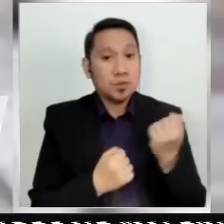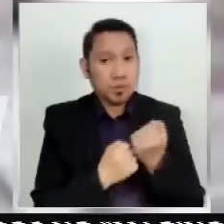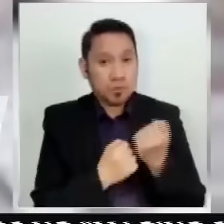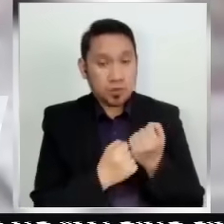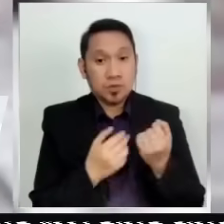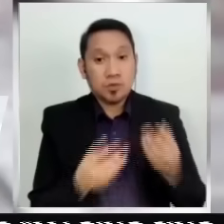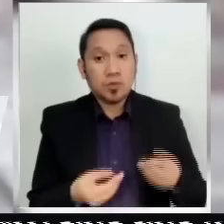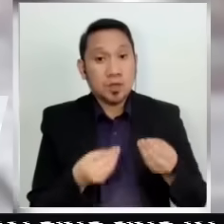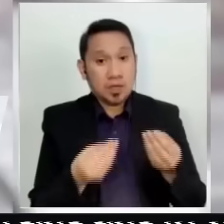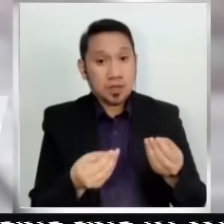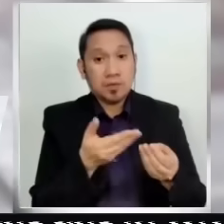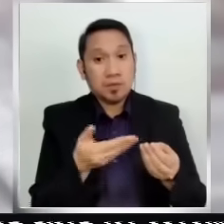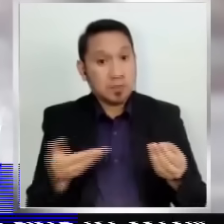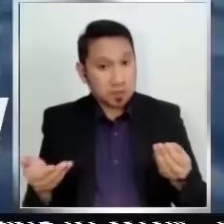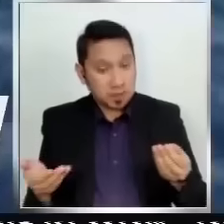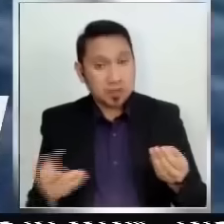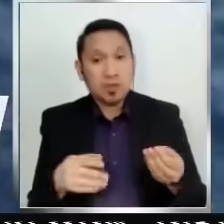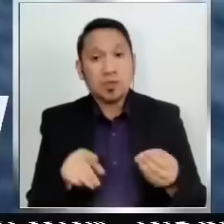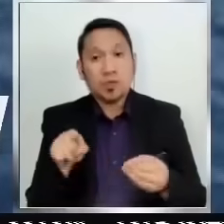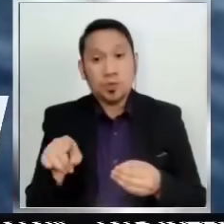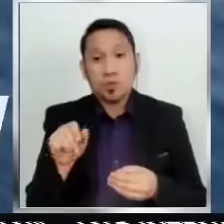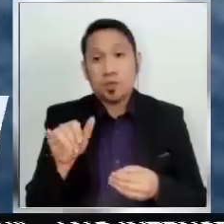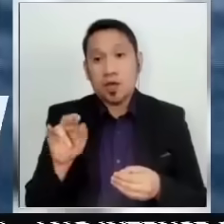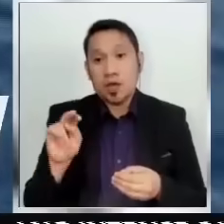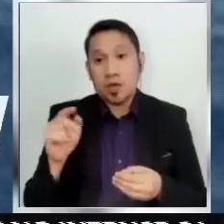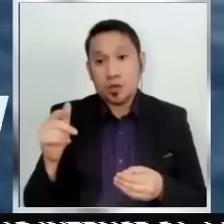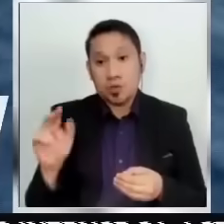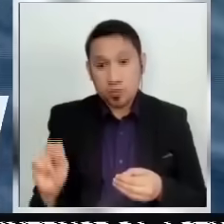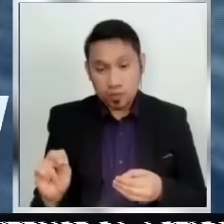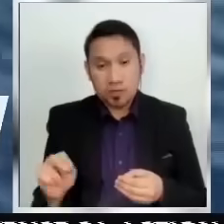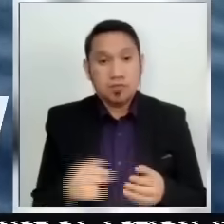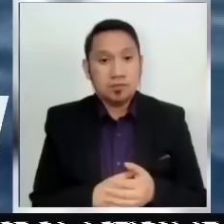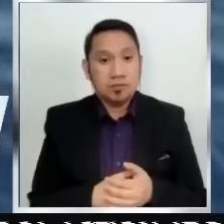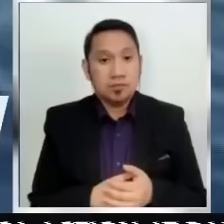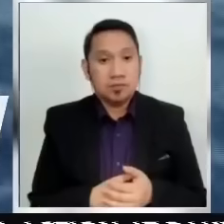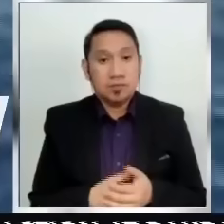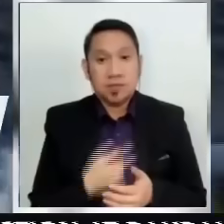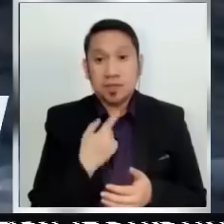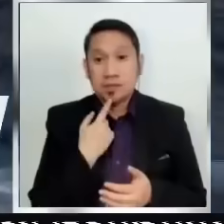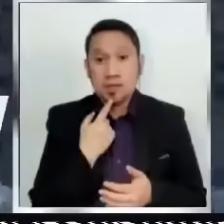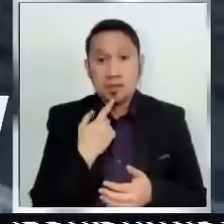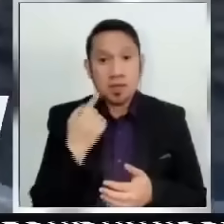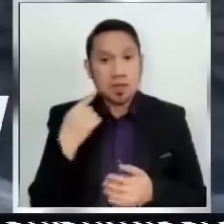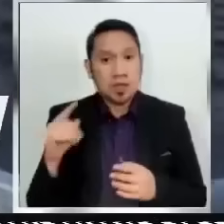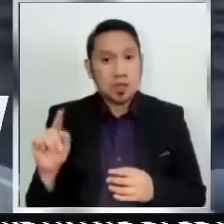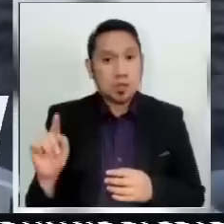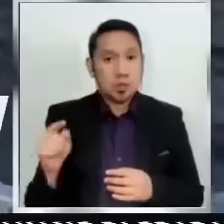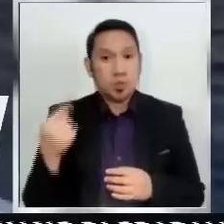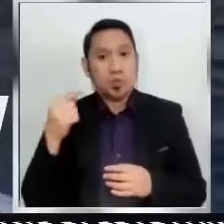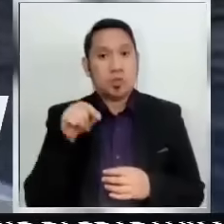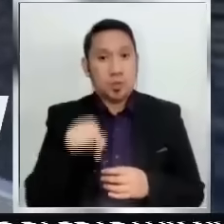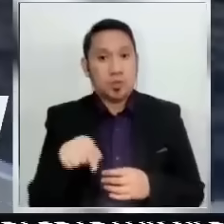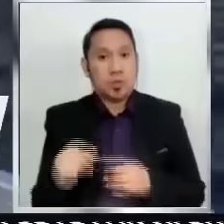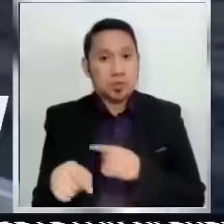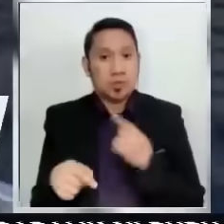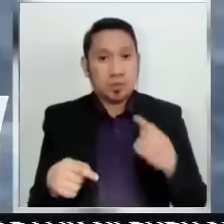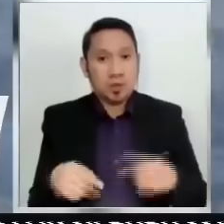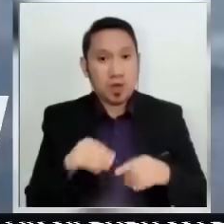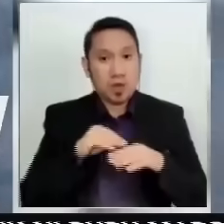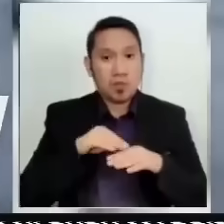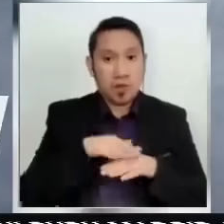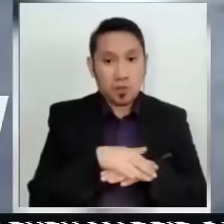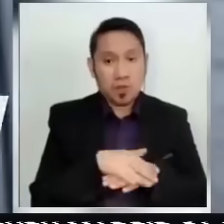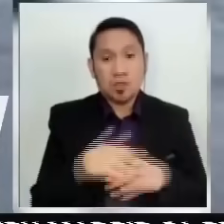mission katulad sa Yungin Shoal. Insulto rin daw ang sinasabi ng China na impluwensya ng Amerika ang mga hakbang ng Pilipinas